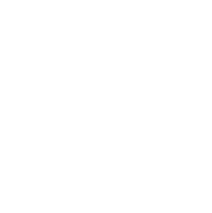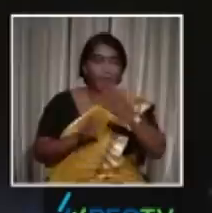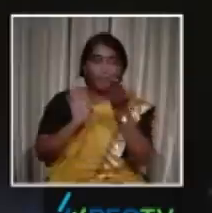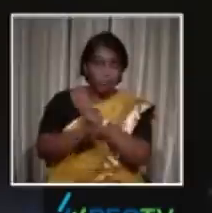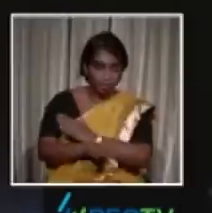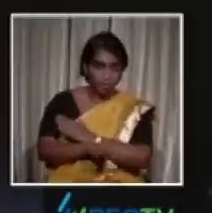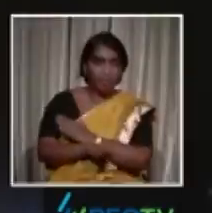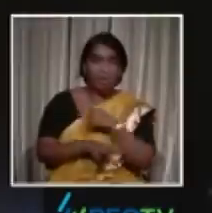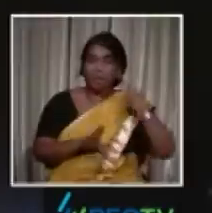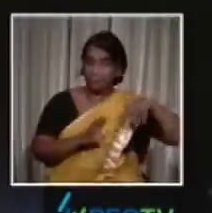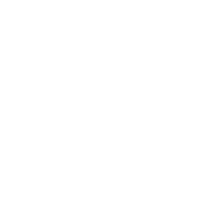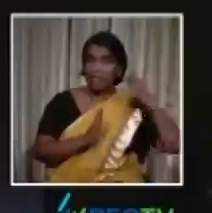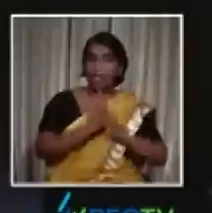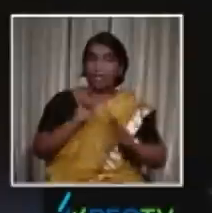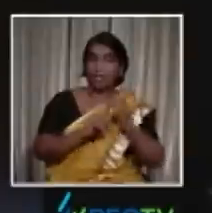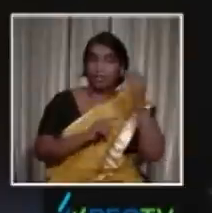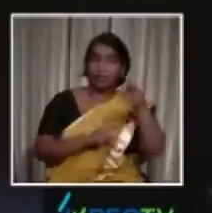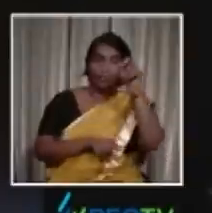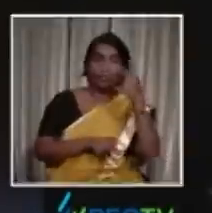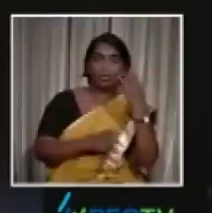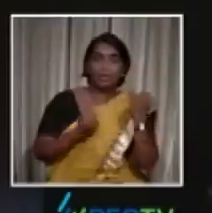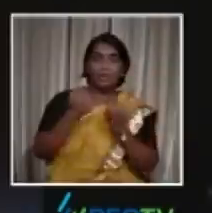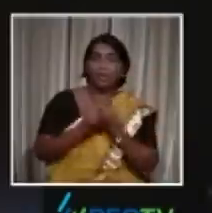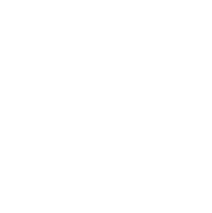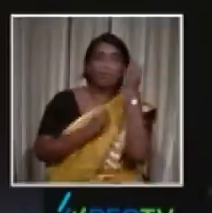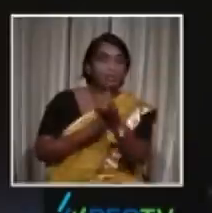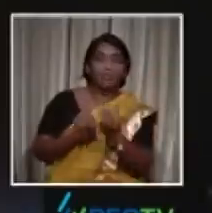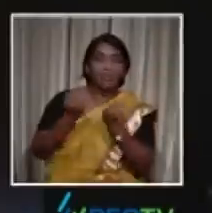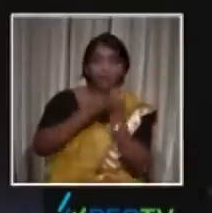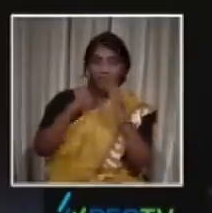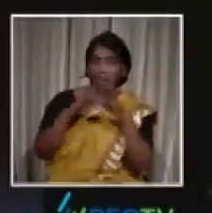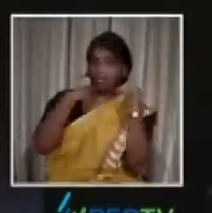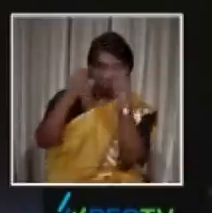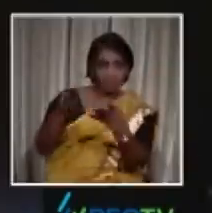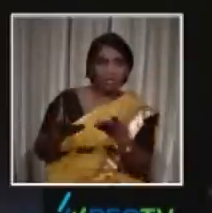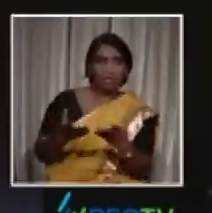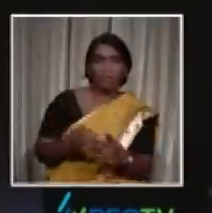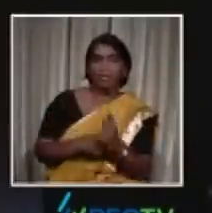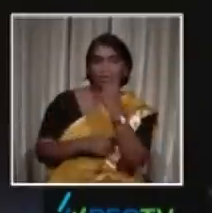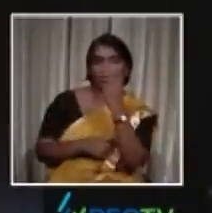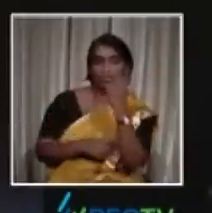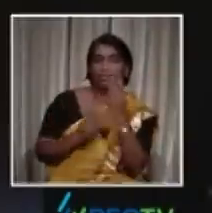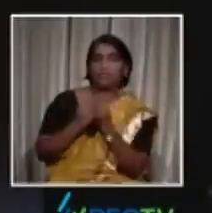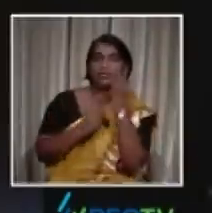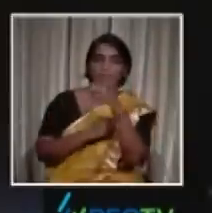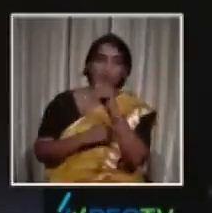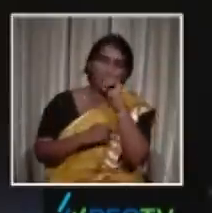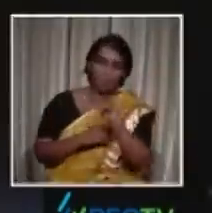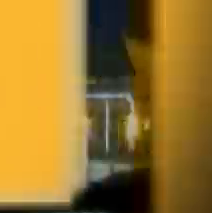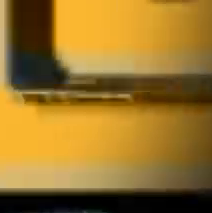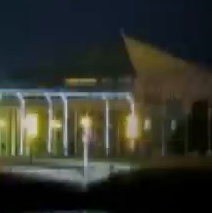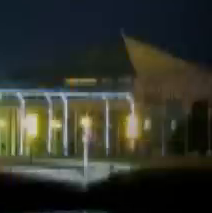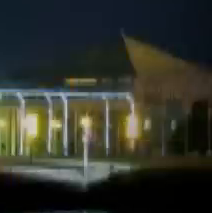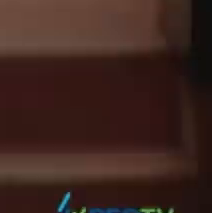පහුගිය දවස්වල ඇමතිකම් දීපු කී දෙනෙක් වාහන බාර දීලාද කී දෙනෙක් නිල නිවාස බාර දීලාද එක්කෙනෙක් දෙන්නෙක් බාර දීලා තියා වංක මිනිස්සු අනිත් තාම